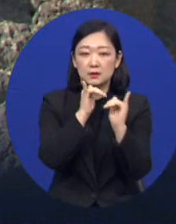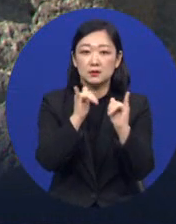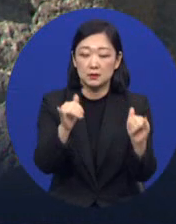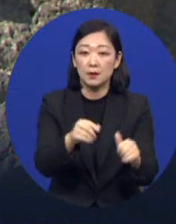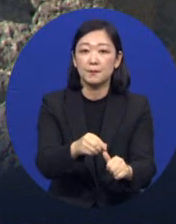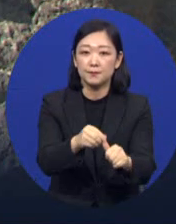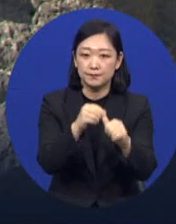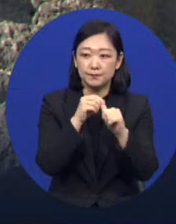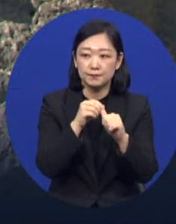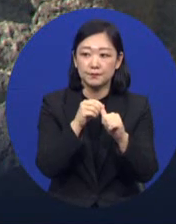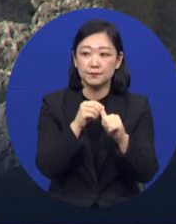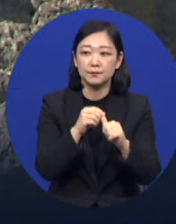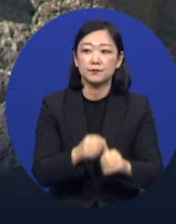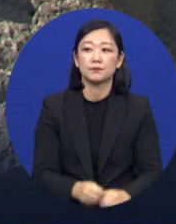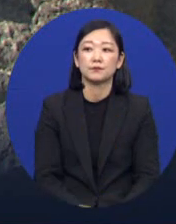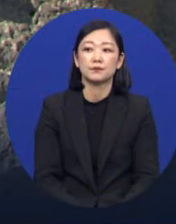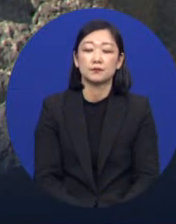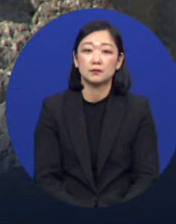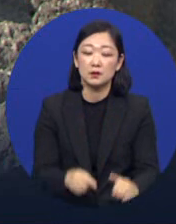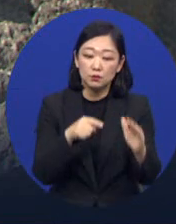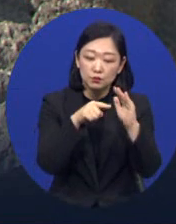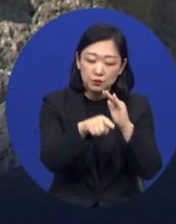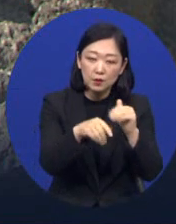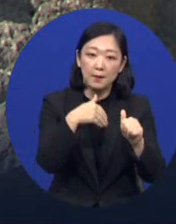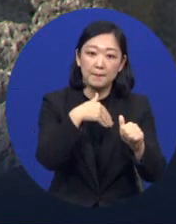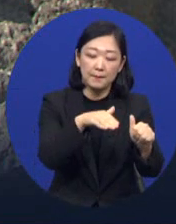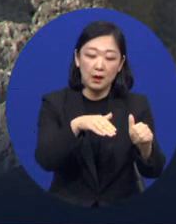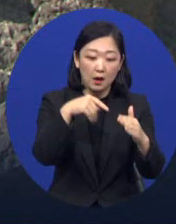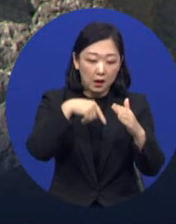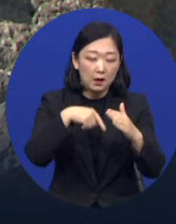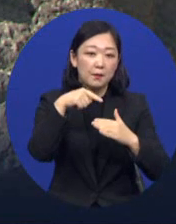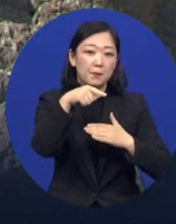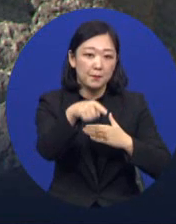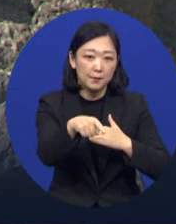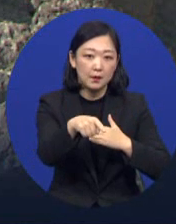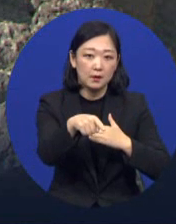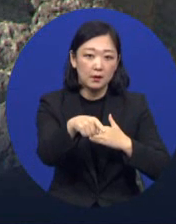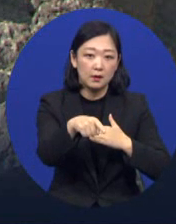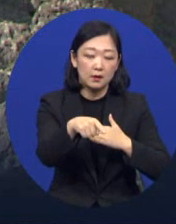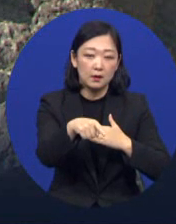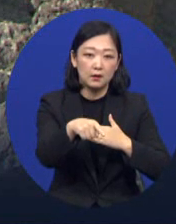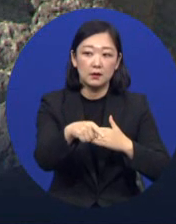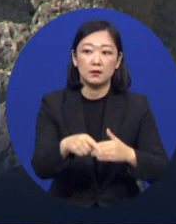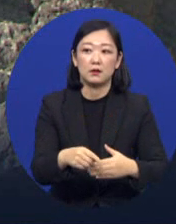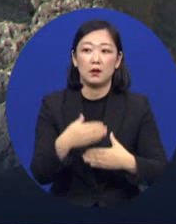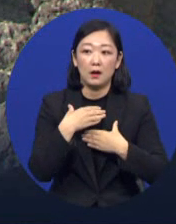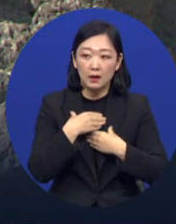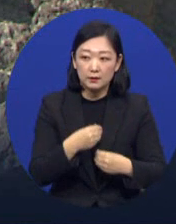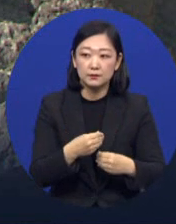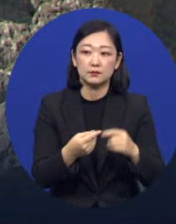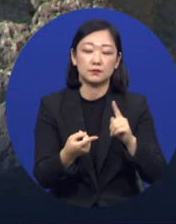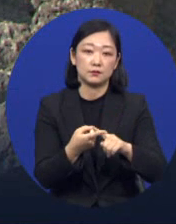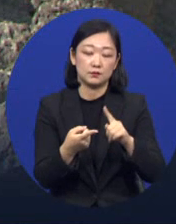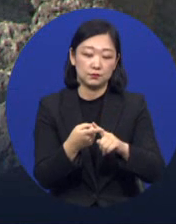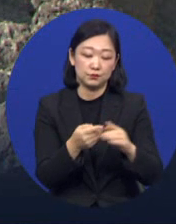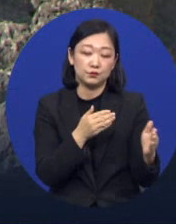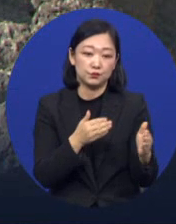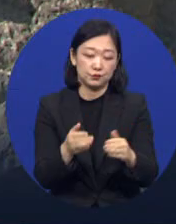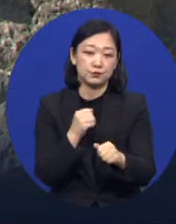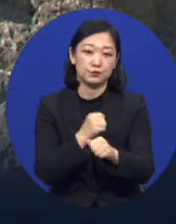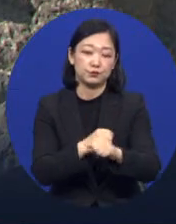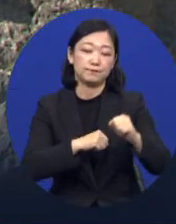해서 하고 있는데요. 입구에 배치해서 공연장 안내하고 외부하고 안내하고 그다음에